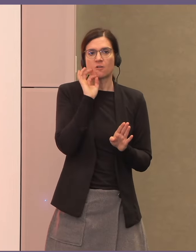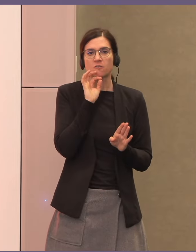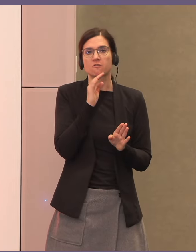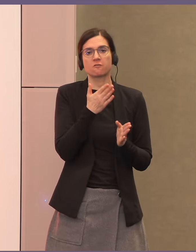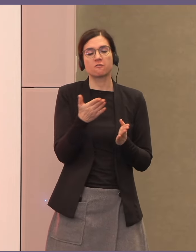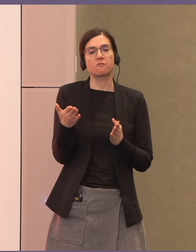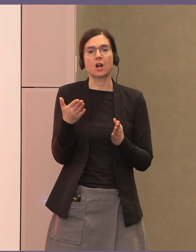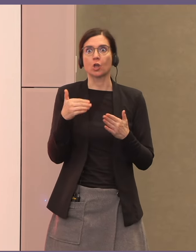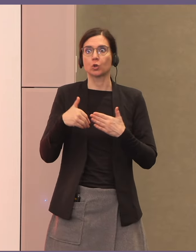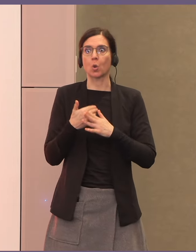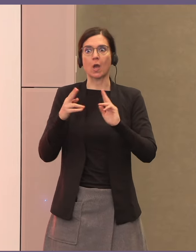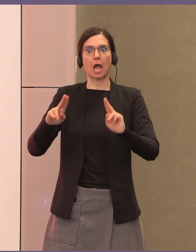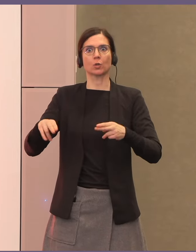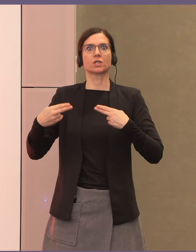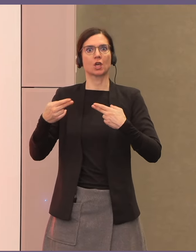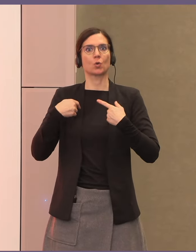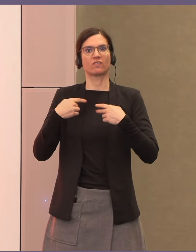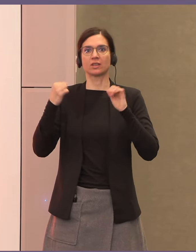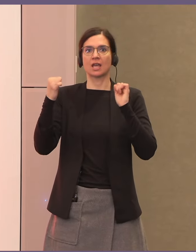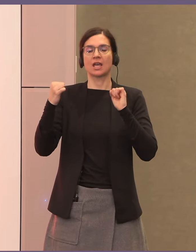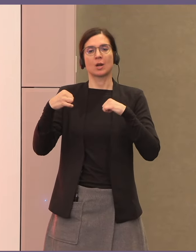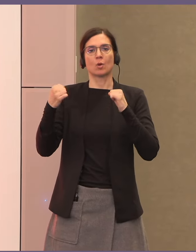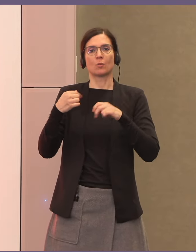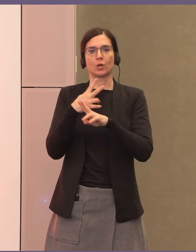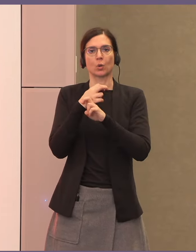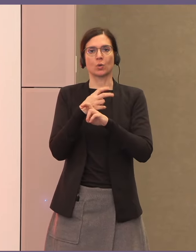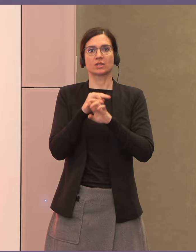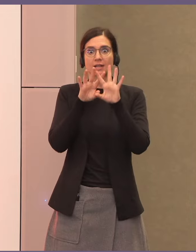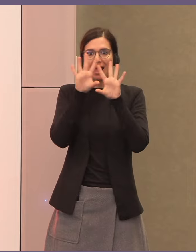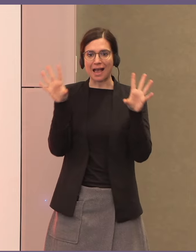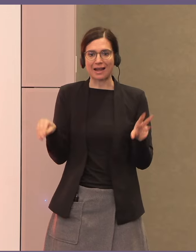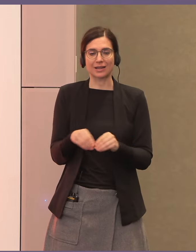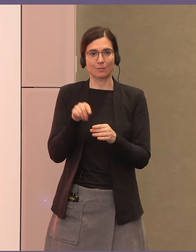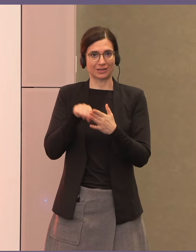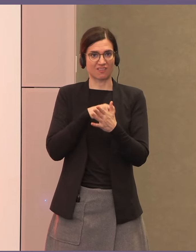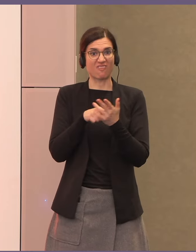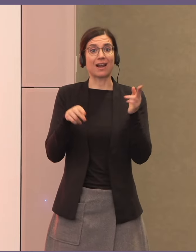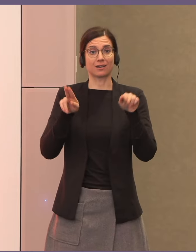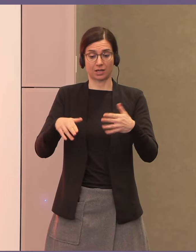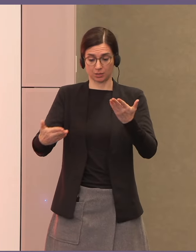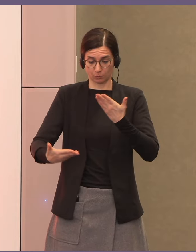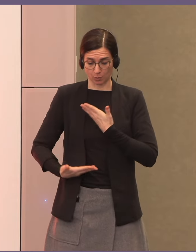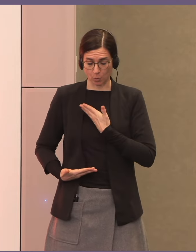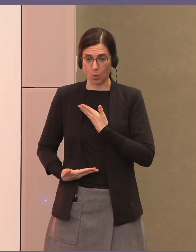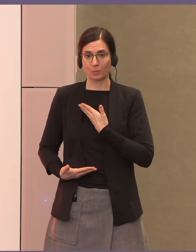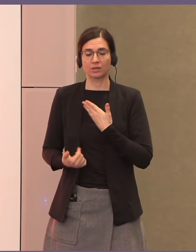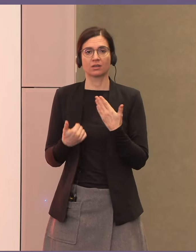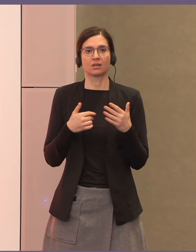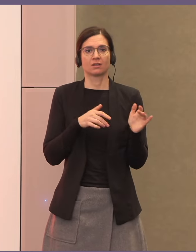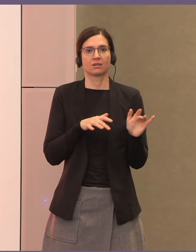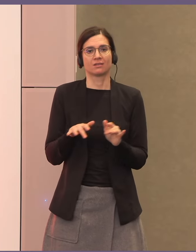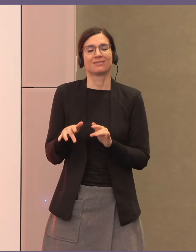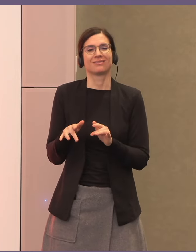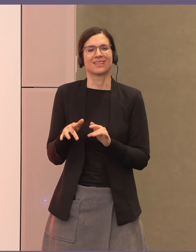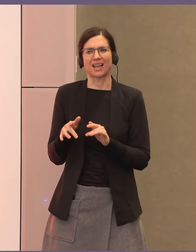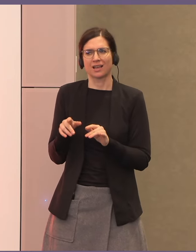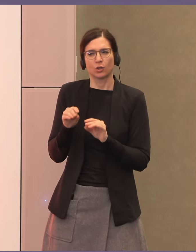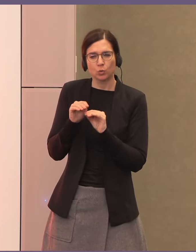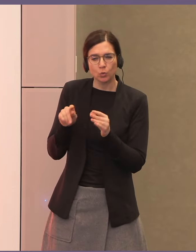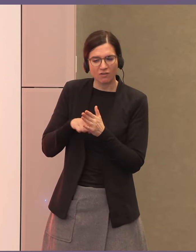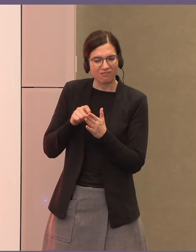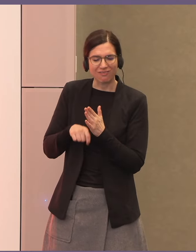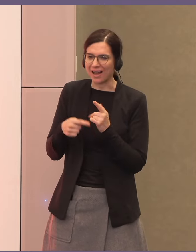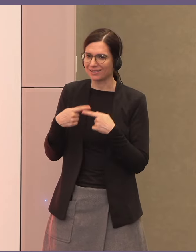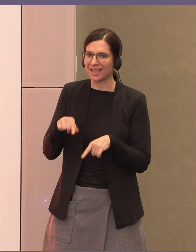neu ausgerufenen Republik Österreich unter anderem das allgemeine Wahlrecht erhielten. Wir wissen, Sexarbeiterinnen wurden davon ausgenommen.